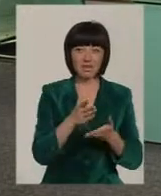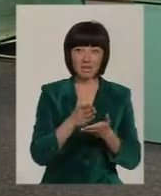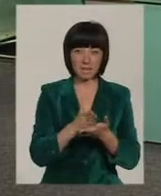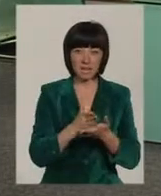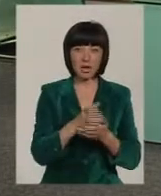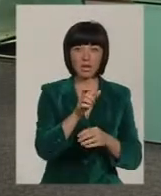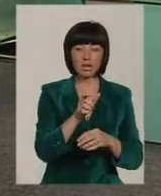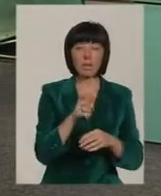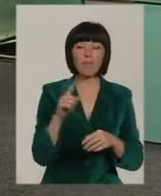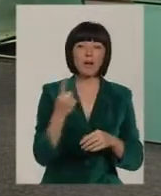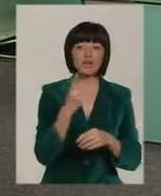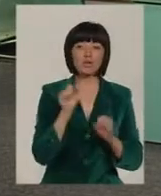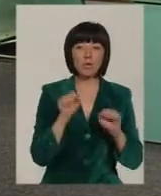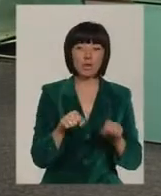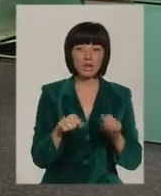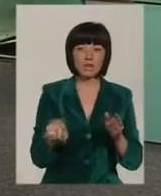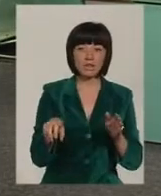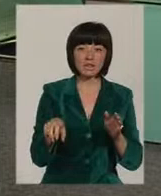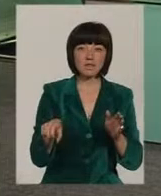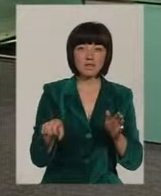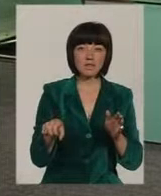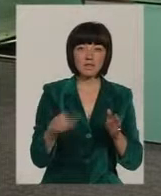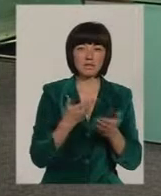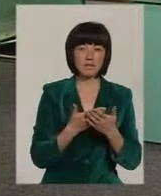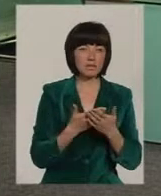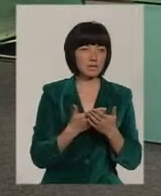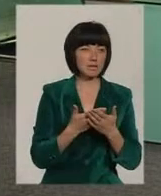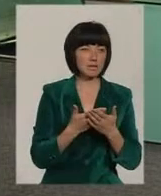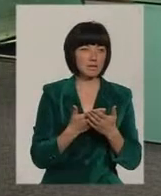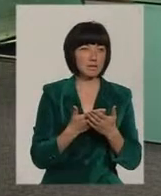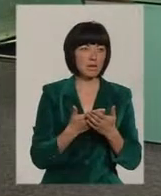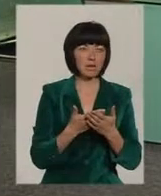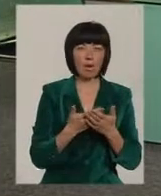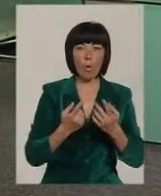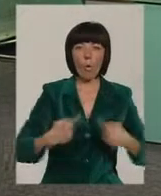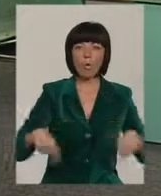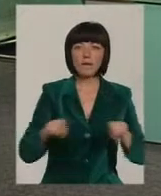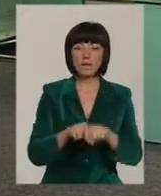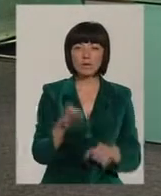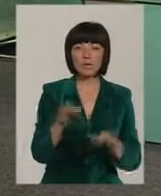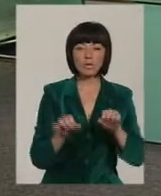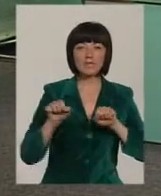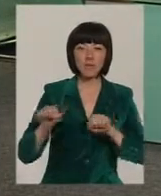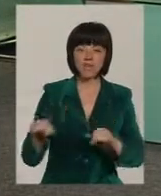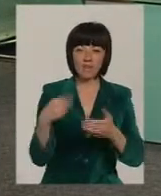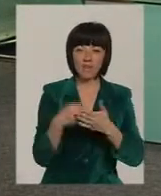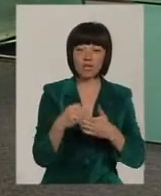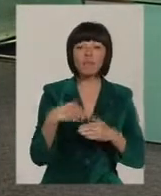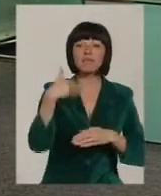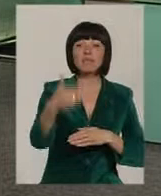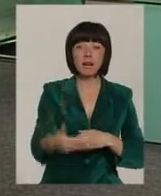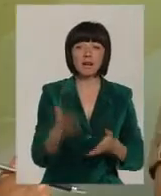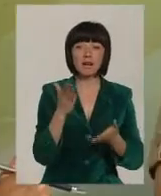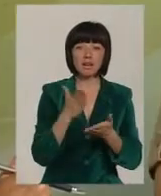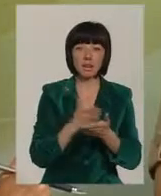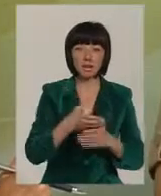могли загинути. Найперше – Щедрівське водосховище, яке також є об'єктом природно-заповідного фонду. Ще нижче по течії річки є